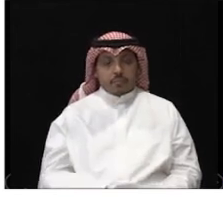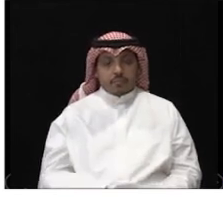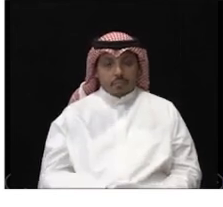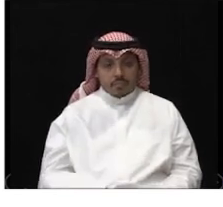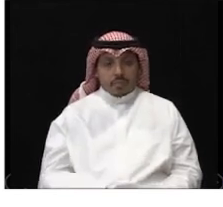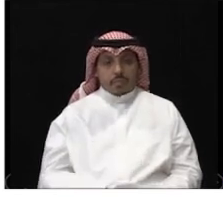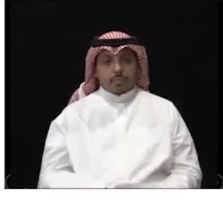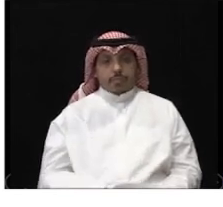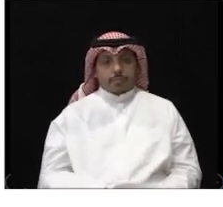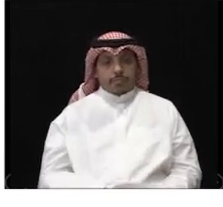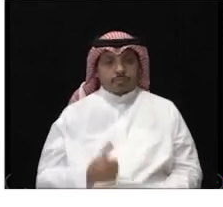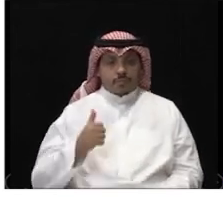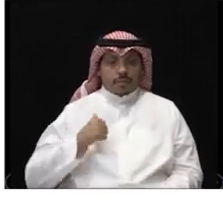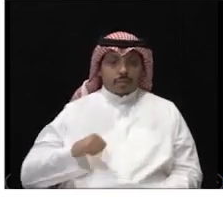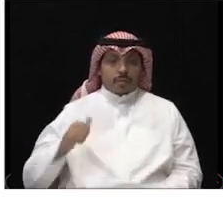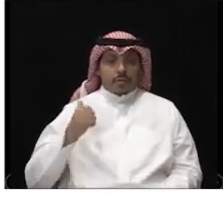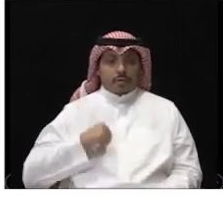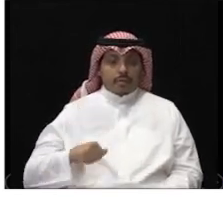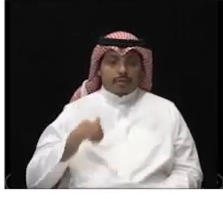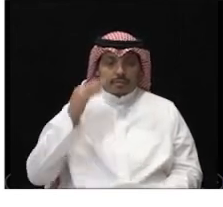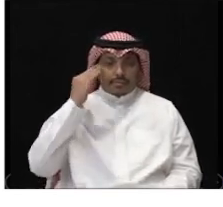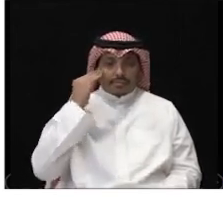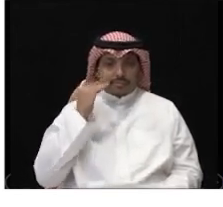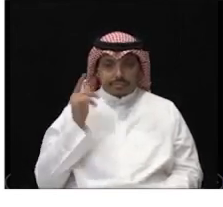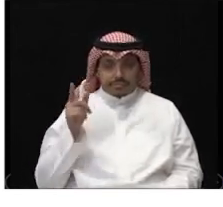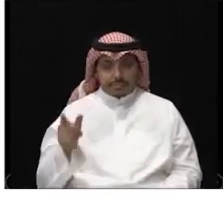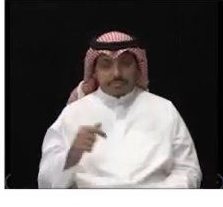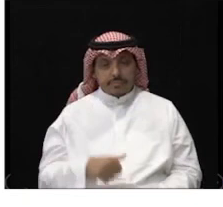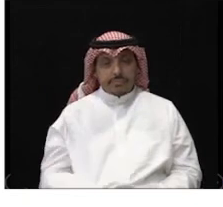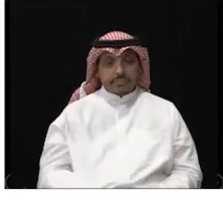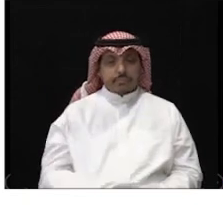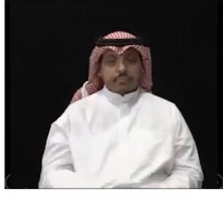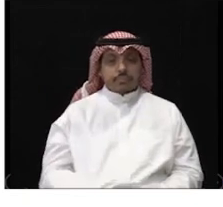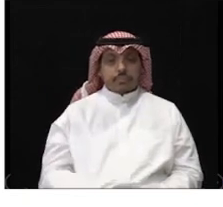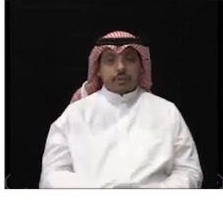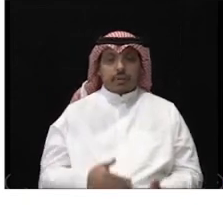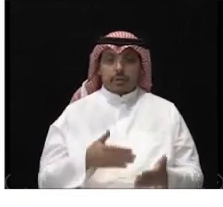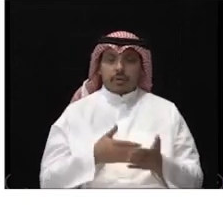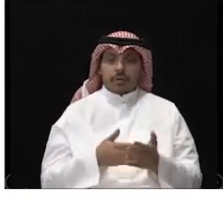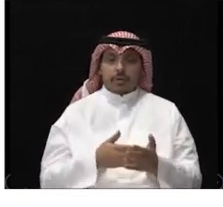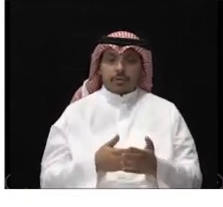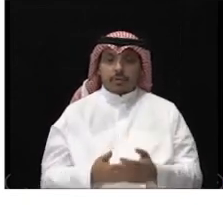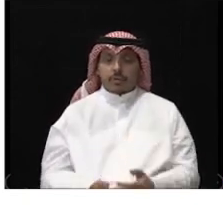ممتاز، تلميذة، أخيرا